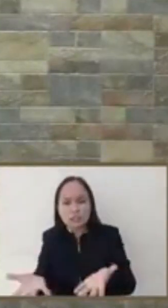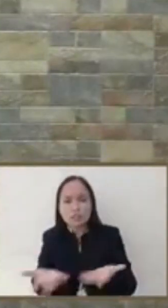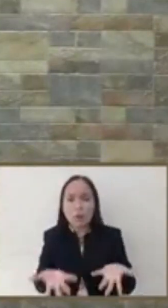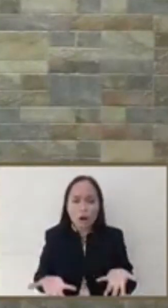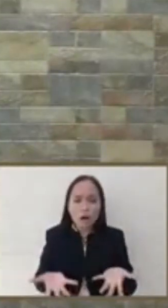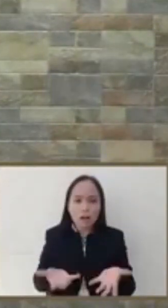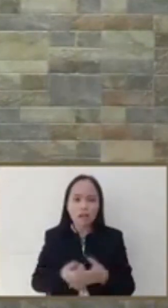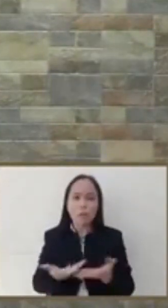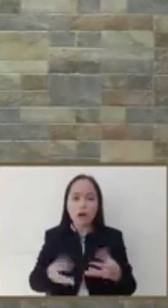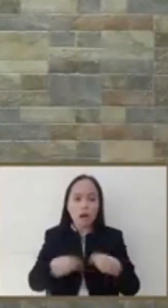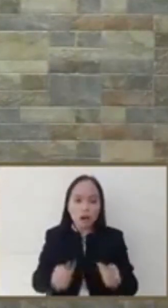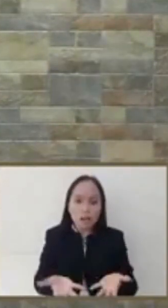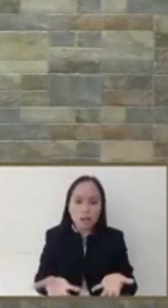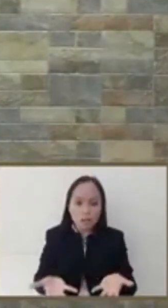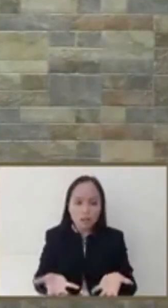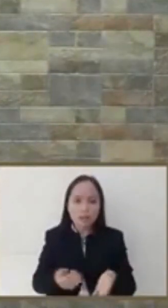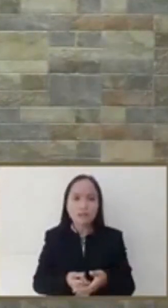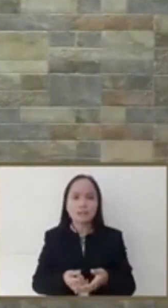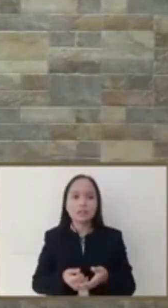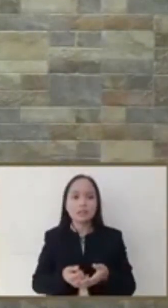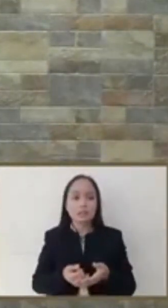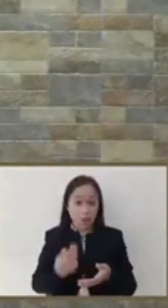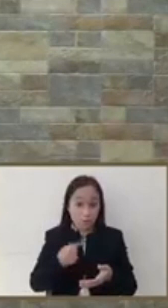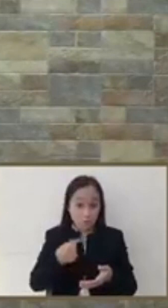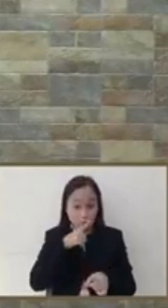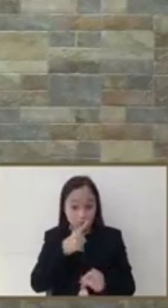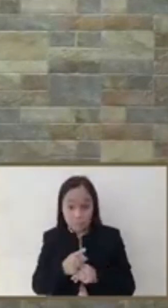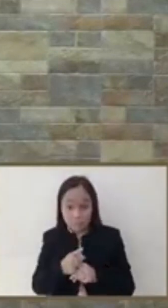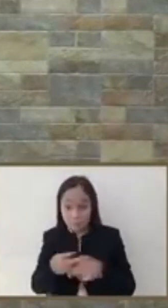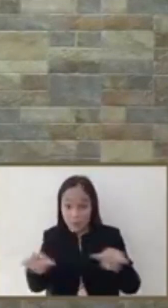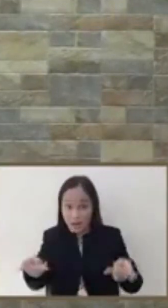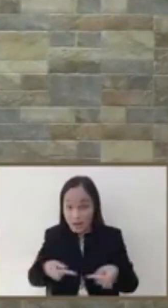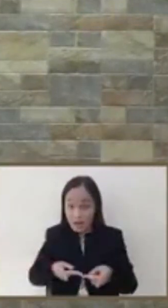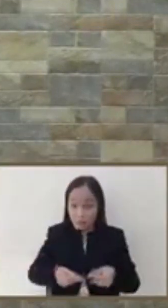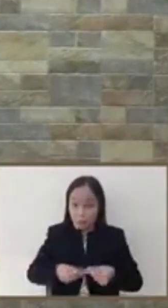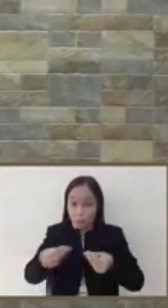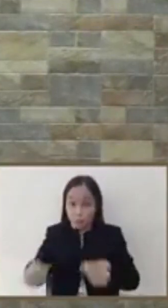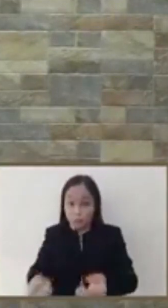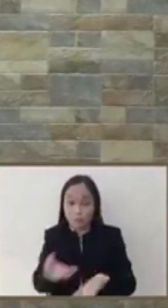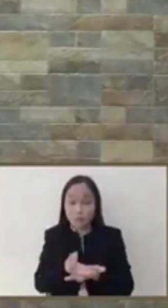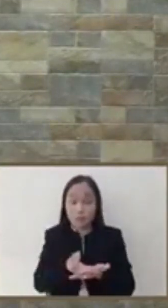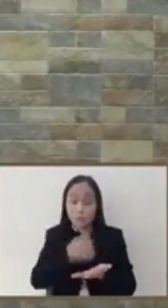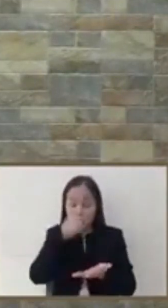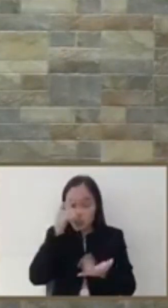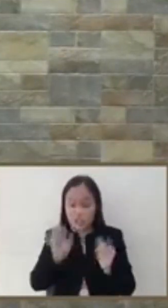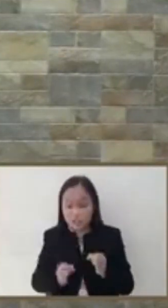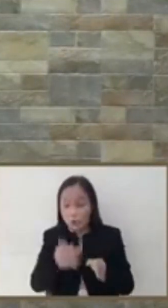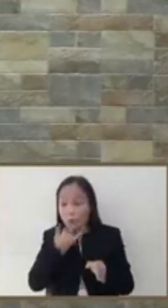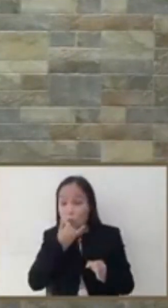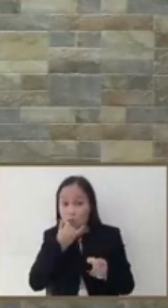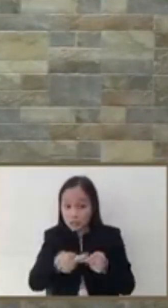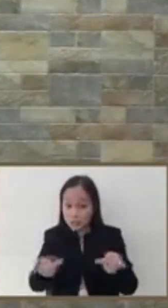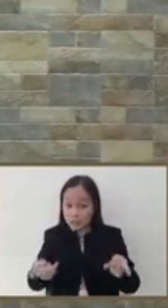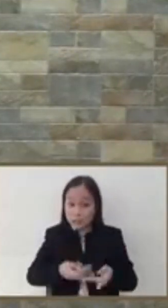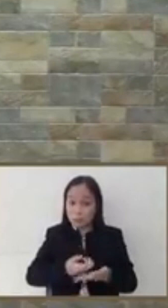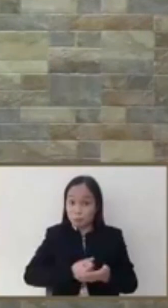You see, saan natin ito ilalagay? Meron ba tayong tamang paglalagakan ito? Sapagkat kung hindi tama ang iyong paglalagay, maging yung